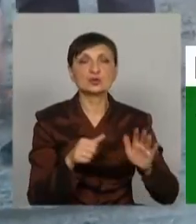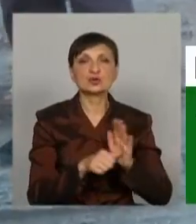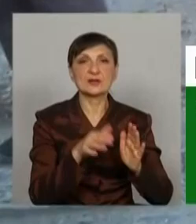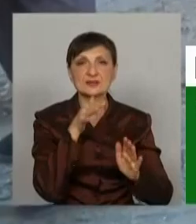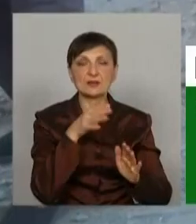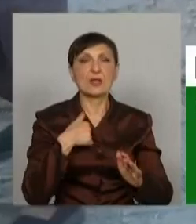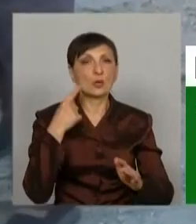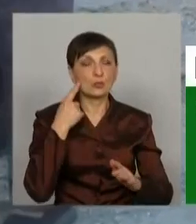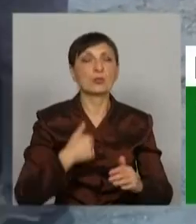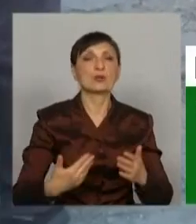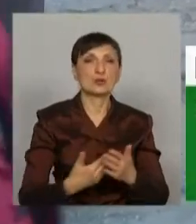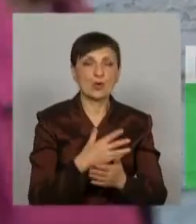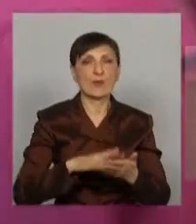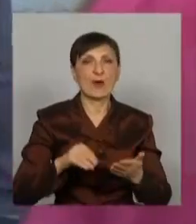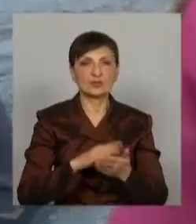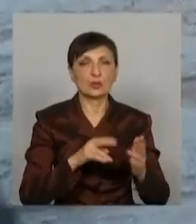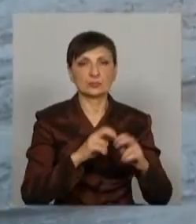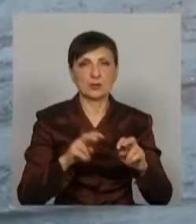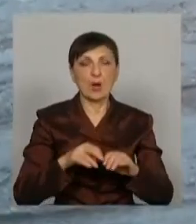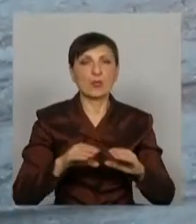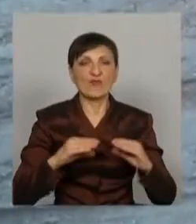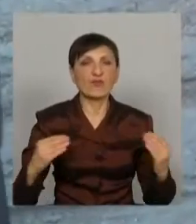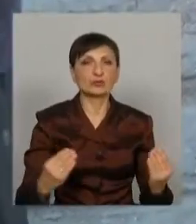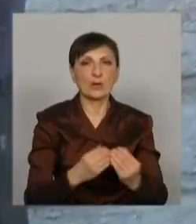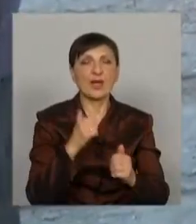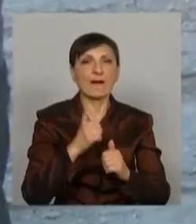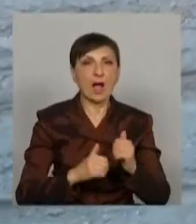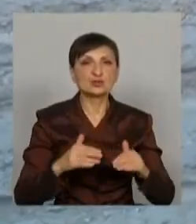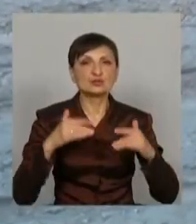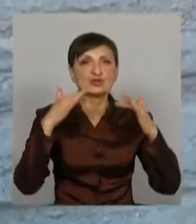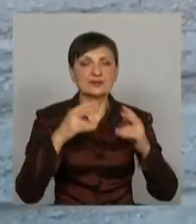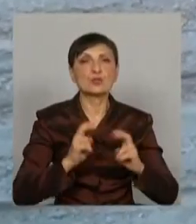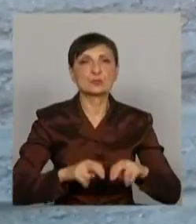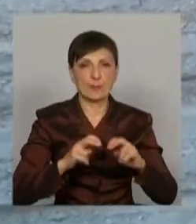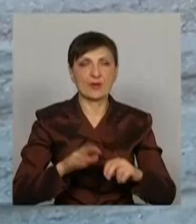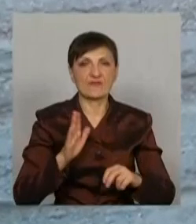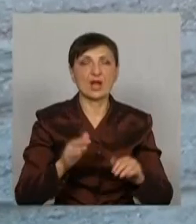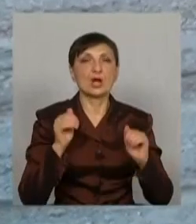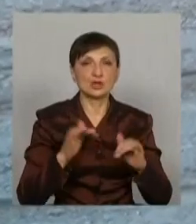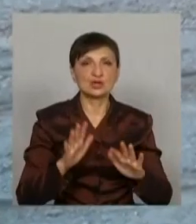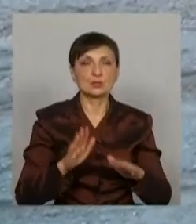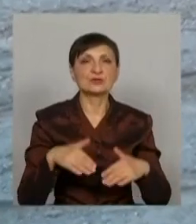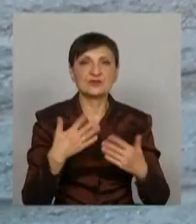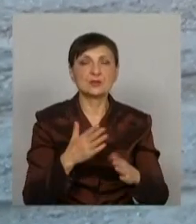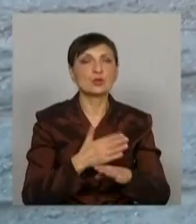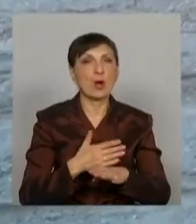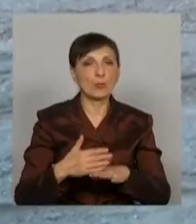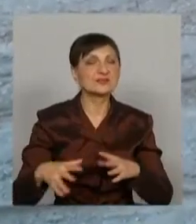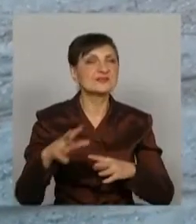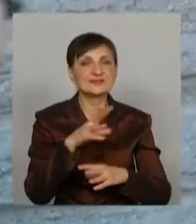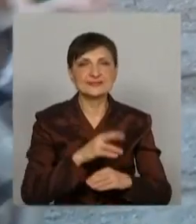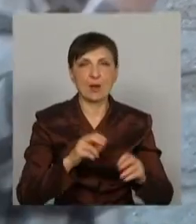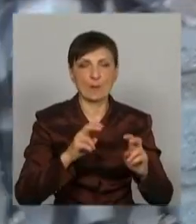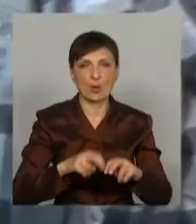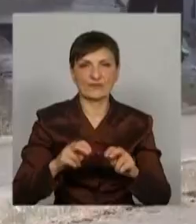думаю что мы можем провести новые начнем с фундамента и каждую часть досконально проверим решение будет вынесено только после всех законных